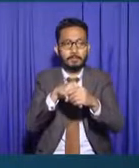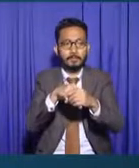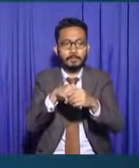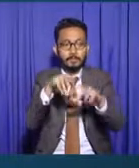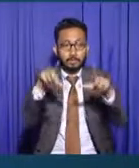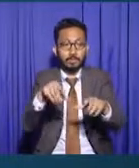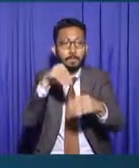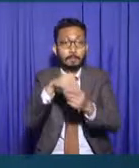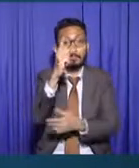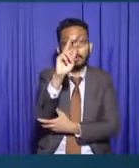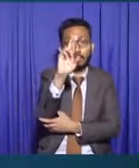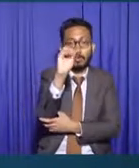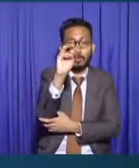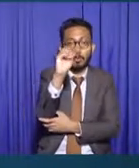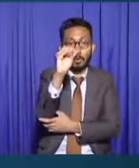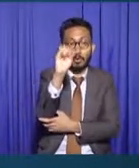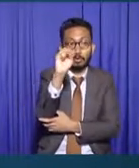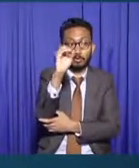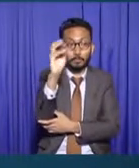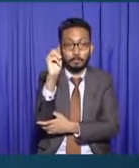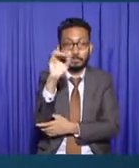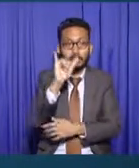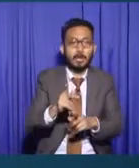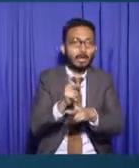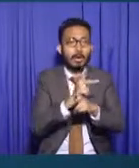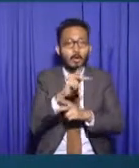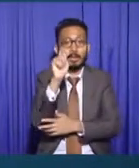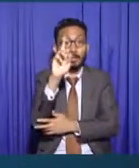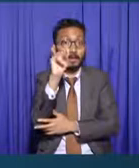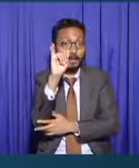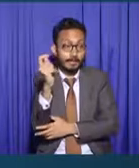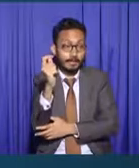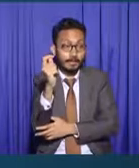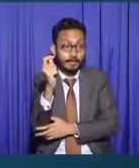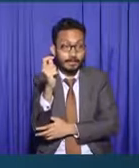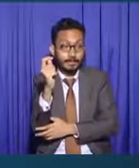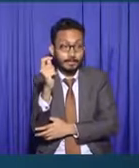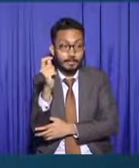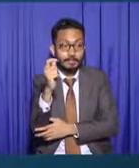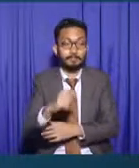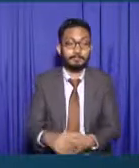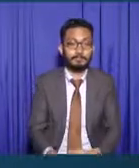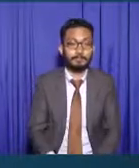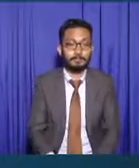tertentu pada kromosom yang mengawal trik